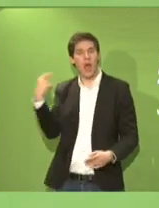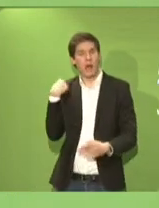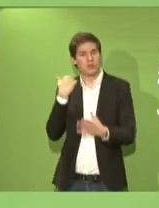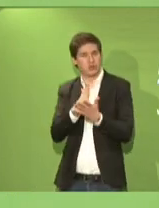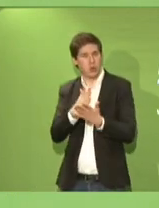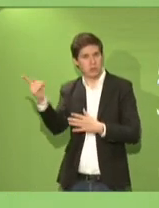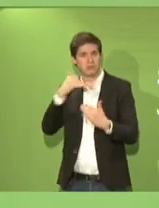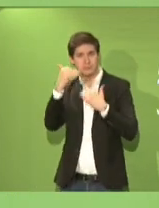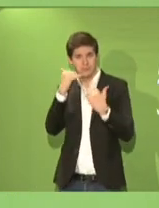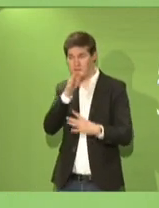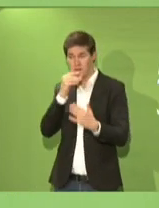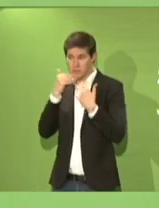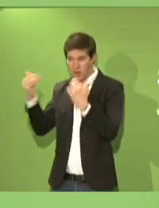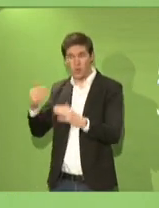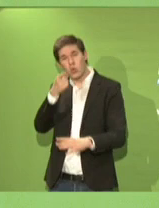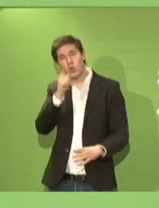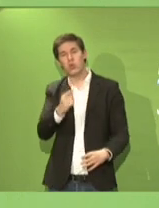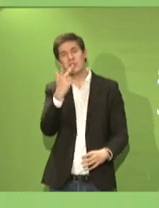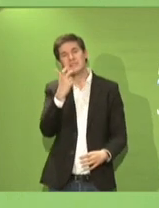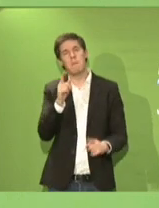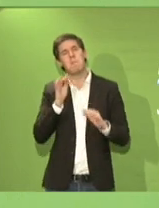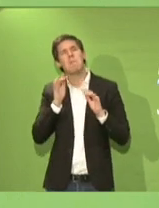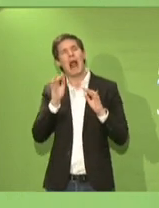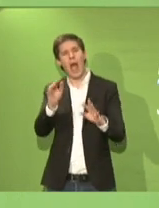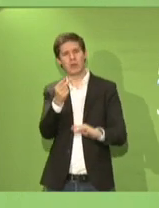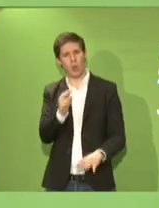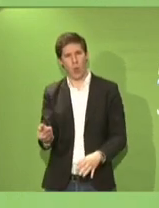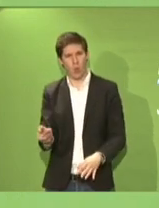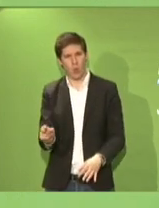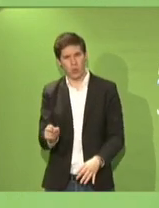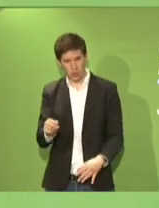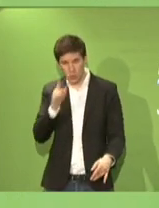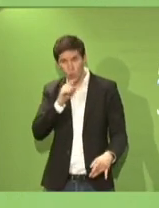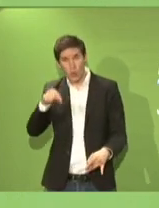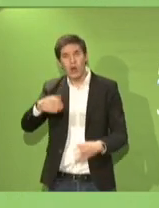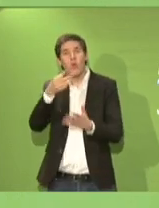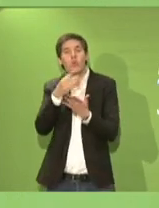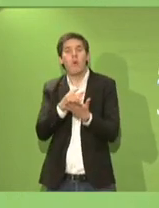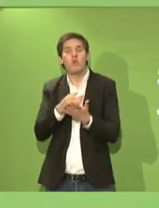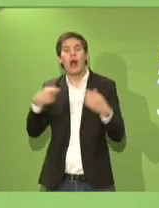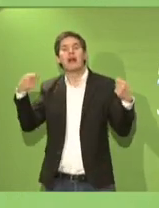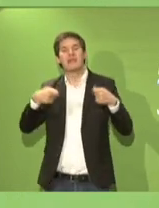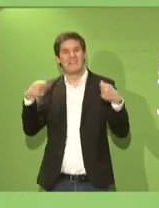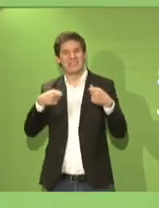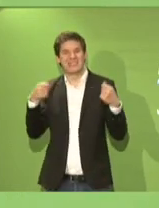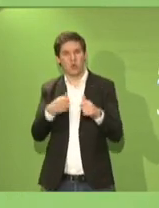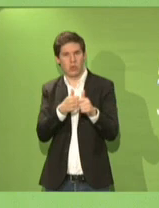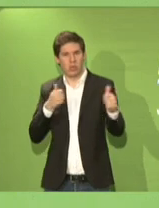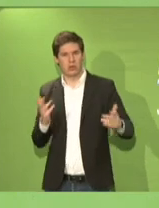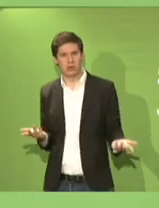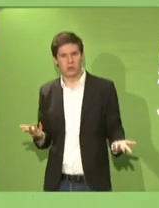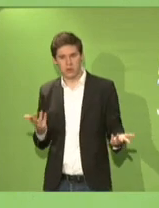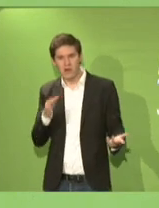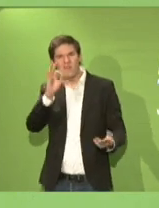hast. 130 Milliarden Euro beträgt alleine der kommunale Investitionsstau in Deutschland. Mittel